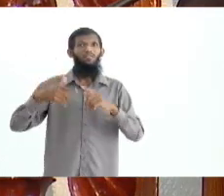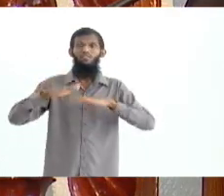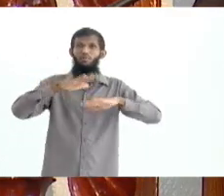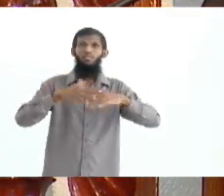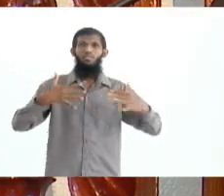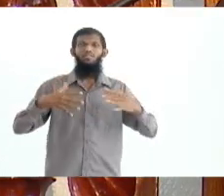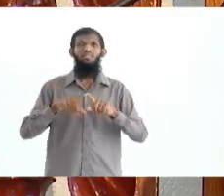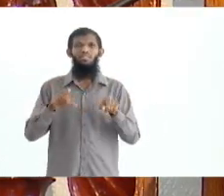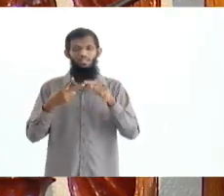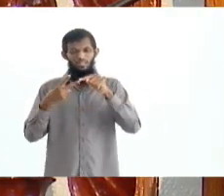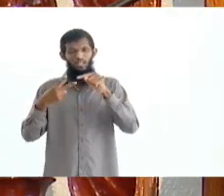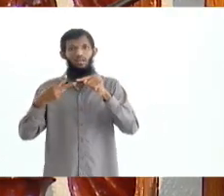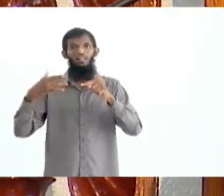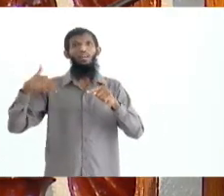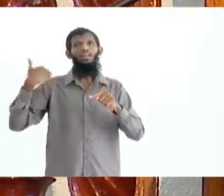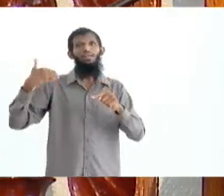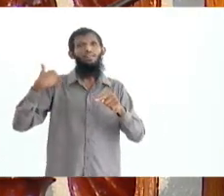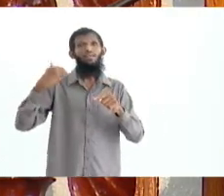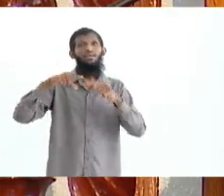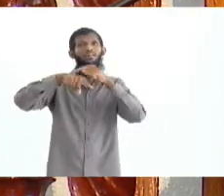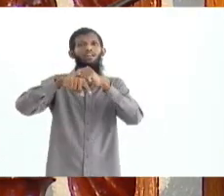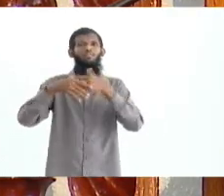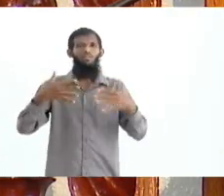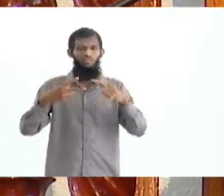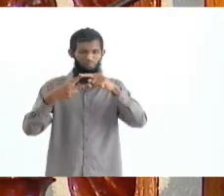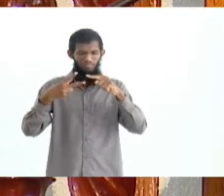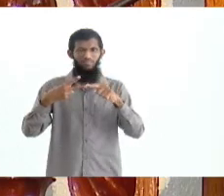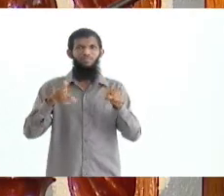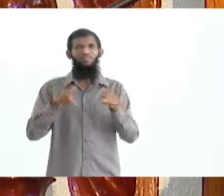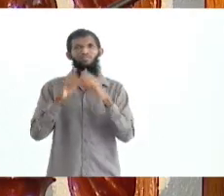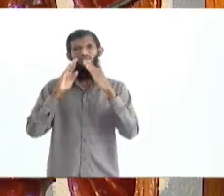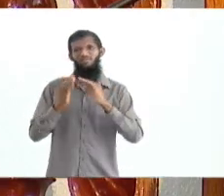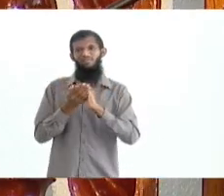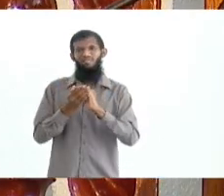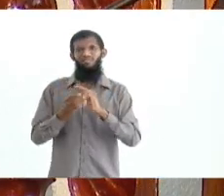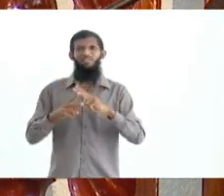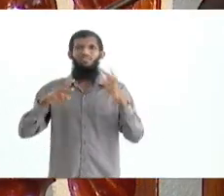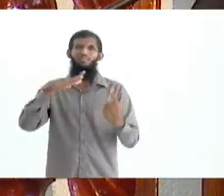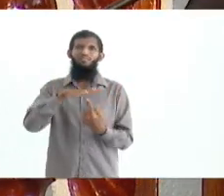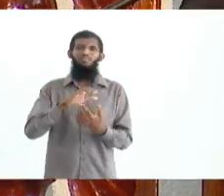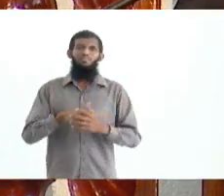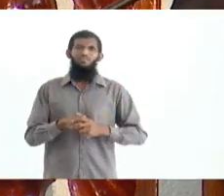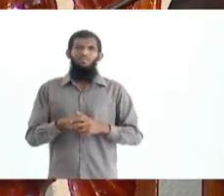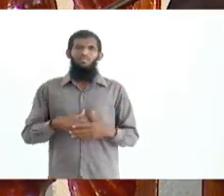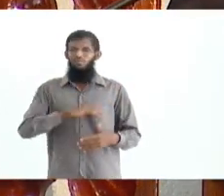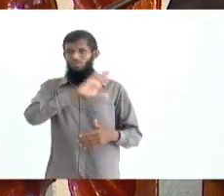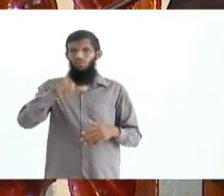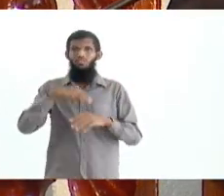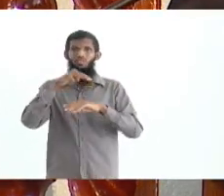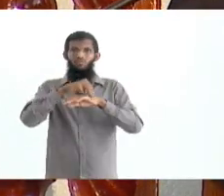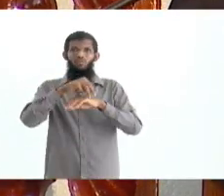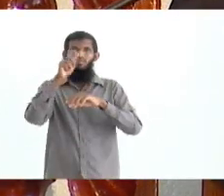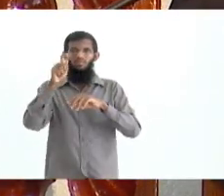گوتا بهي گوتنني مان الله گاوتكن نه مان الله ان گوا فوا گوتگه متين